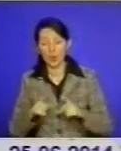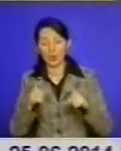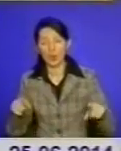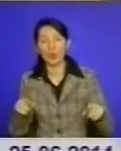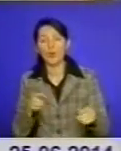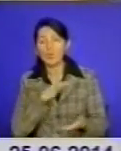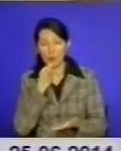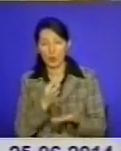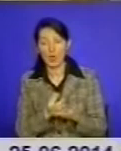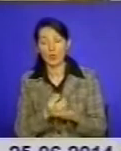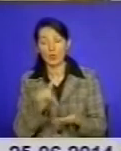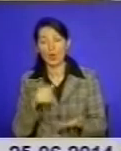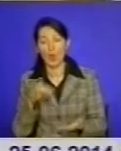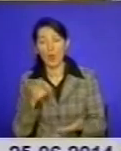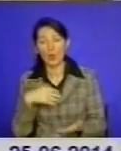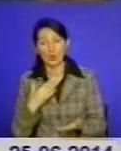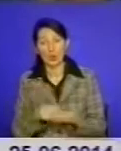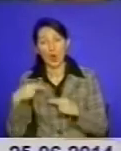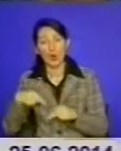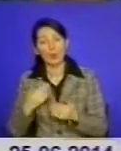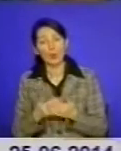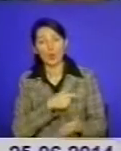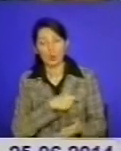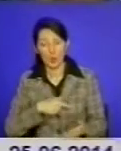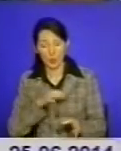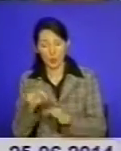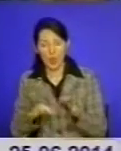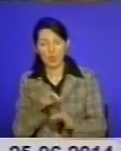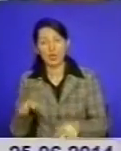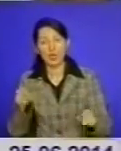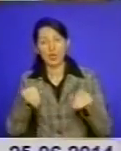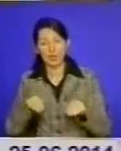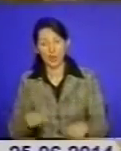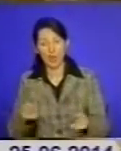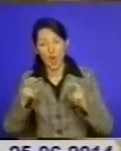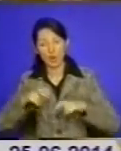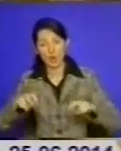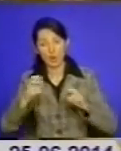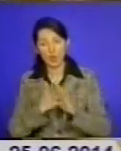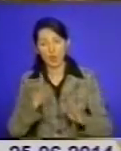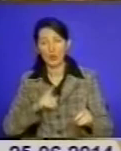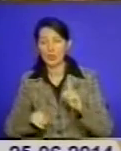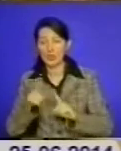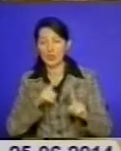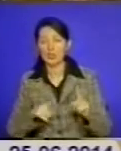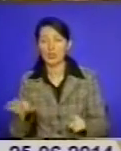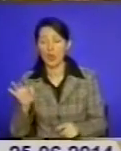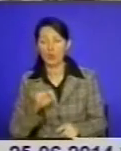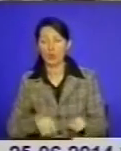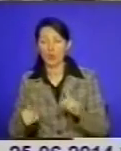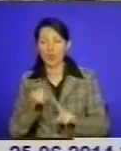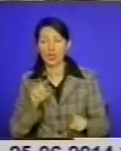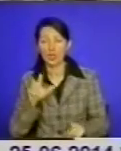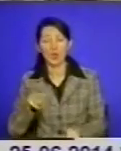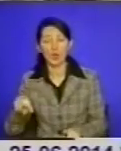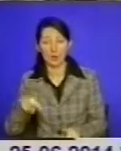свою роботу перед депутатами. Проект рішення розглянуть на черговій сесії обласної ради 3 липня. Тобто